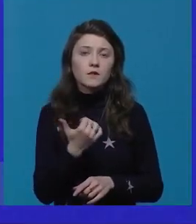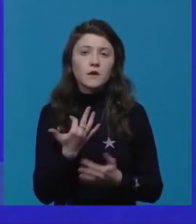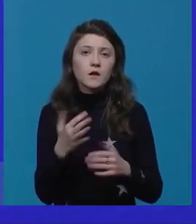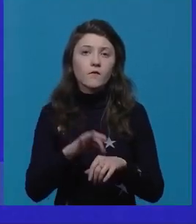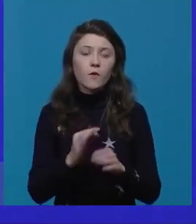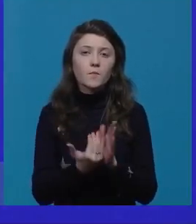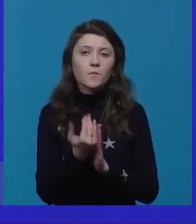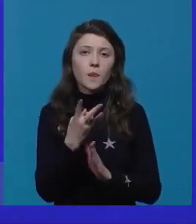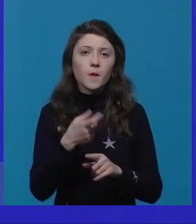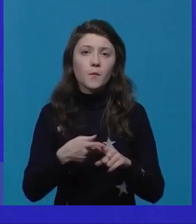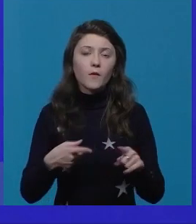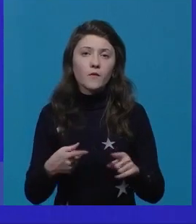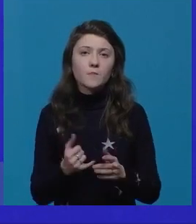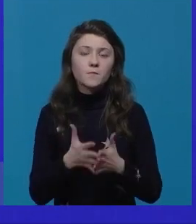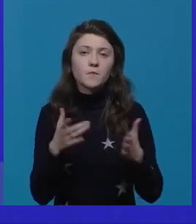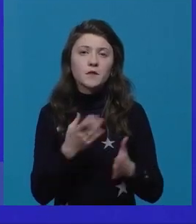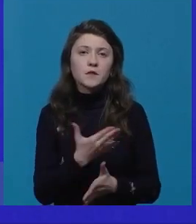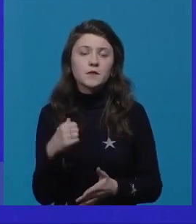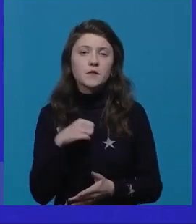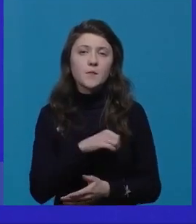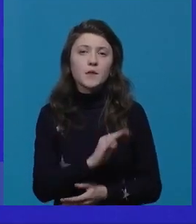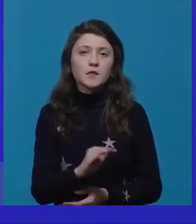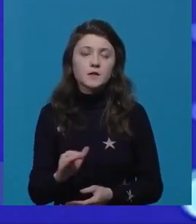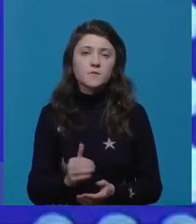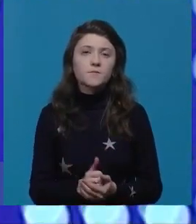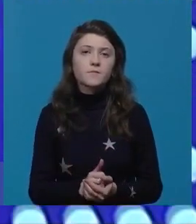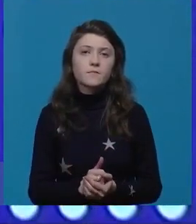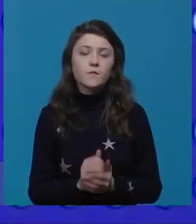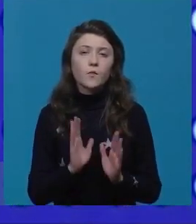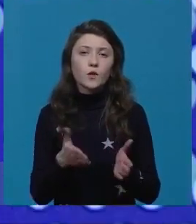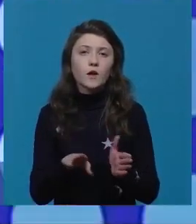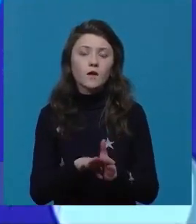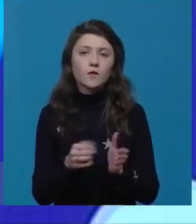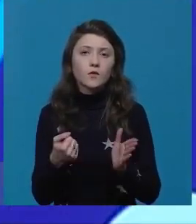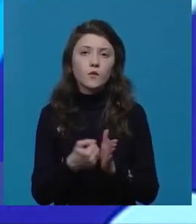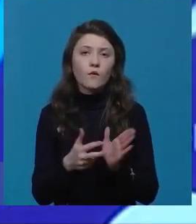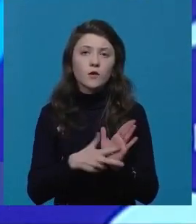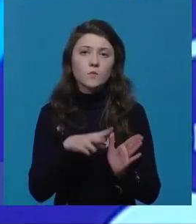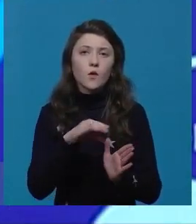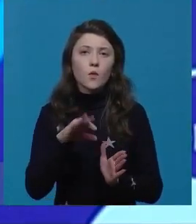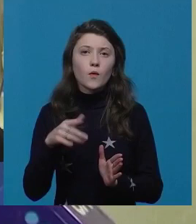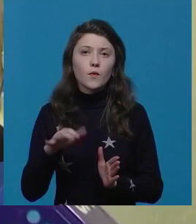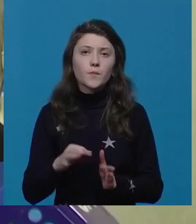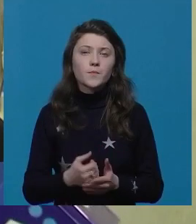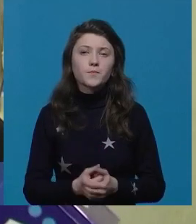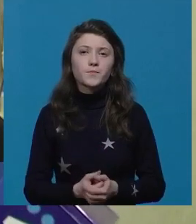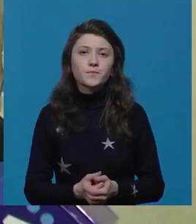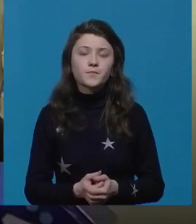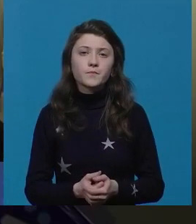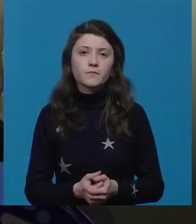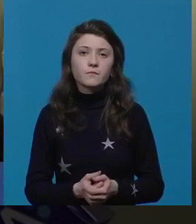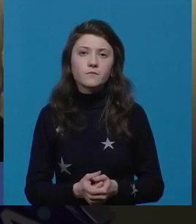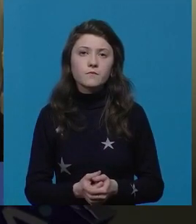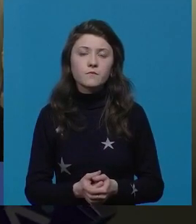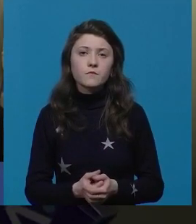майже наполовину, і більшість з них – саме діти. Триватимуть вимушені канікули до 8 лютого включно. Я не думаю,